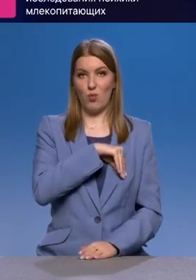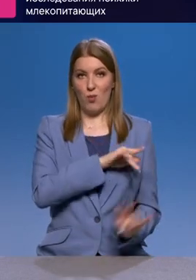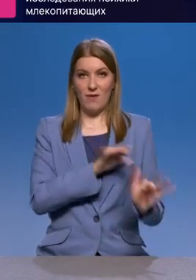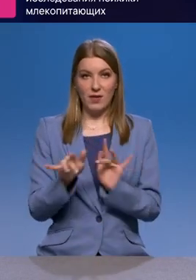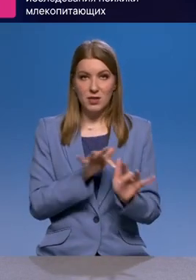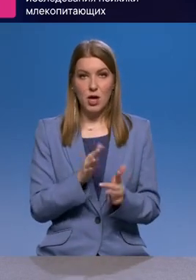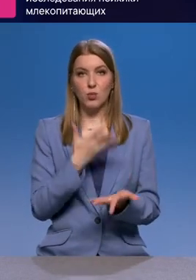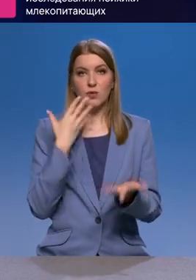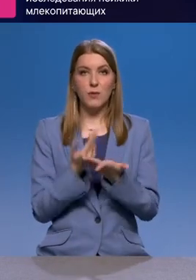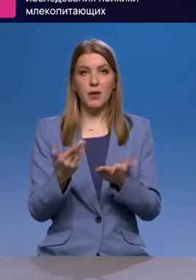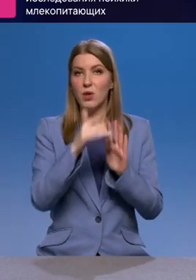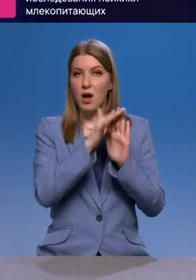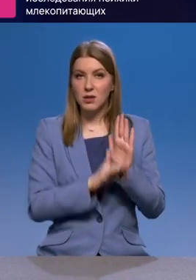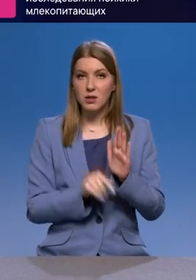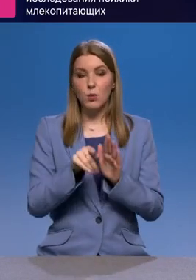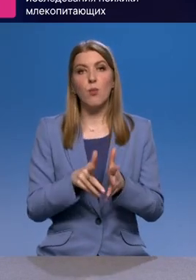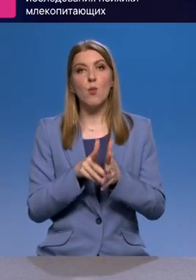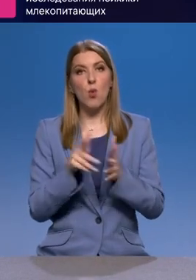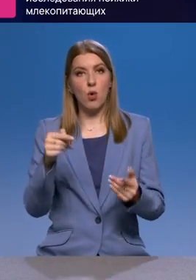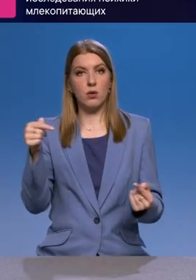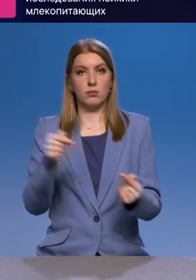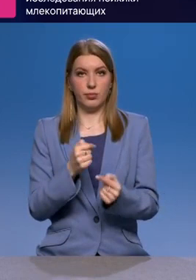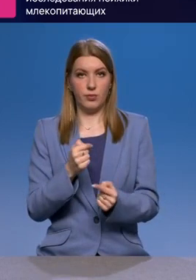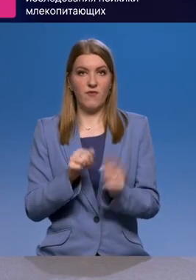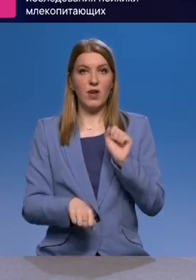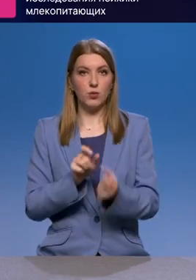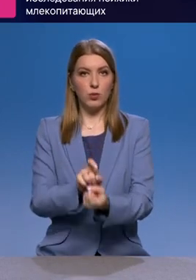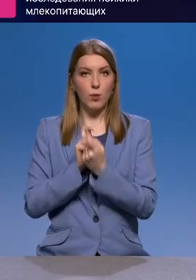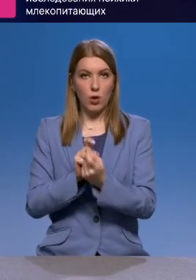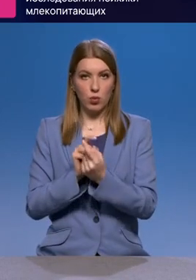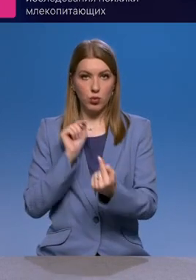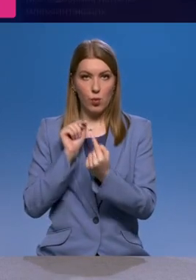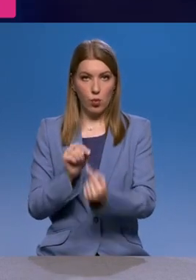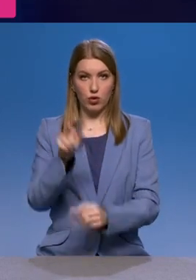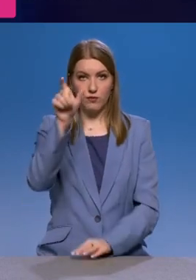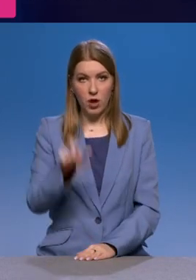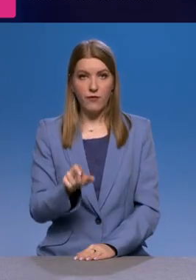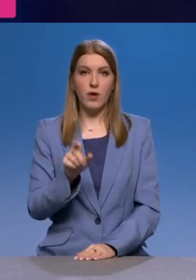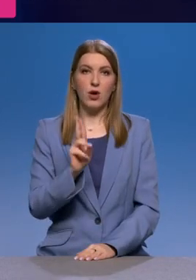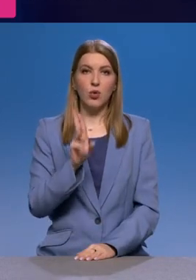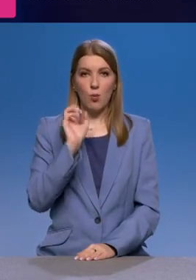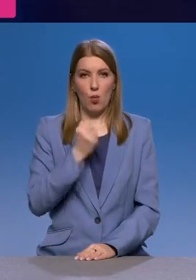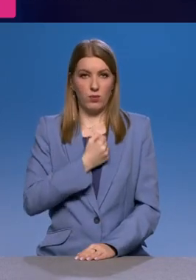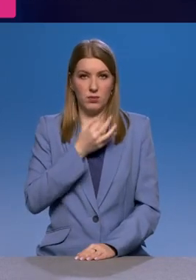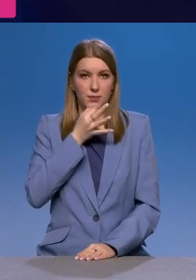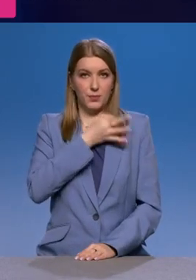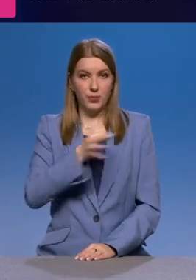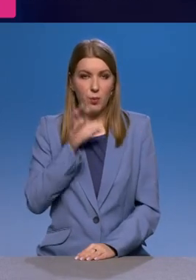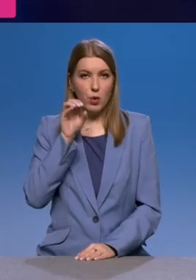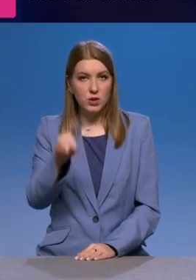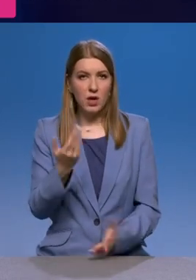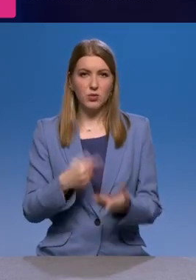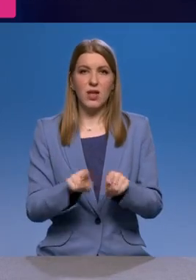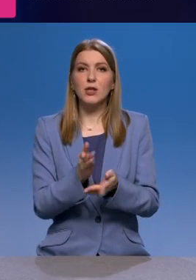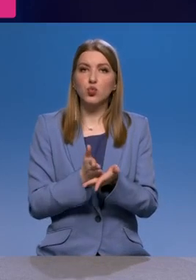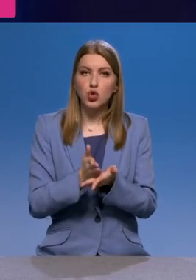породным характеристикам более склонны к возможности борьбы с человеком, да, которые могут кусаться. Это, да, там служебные